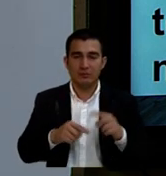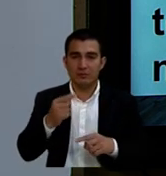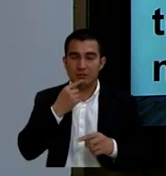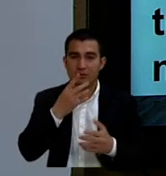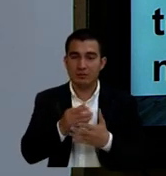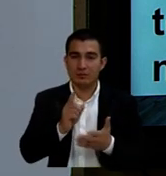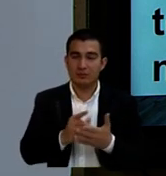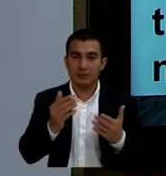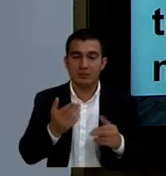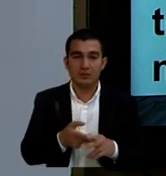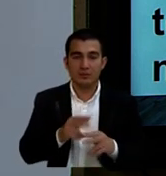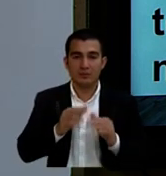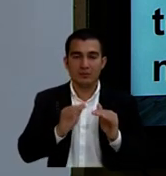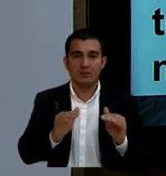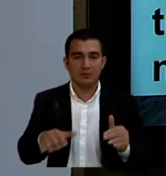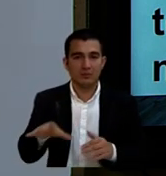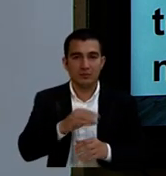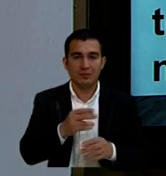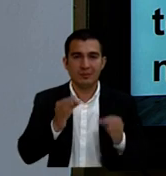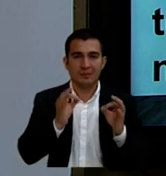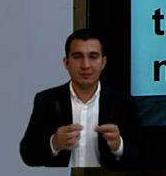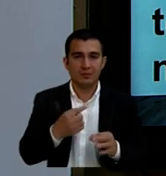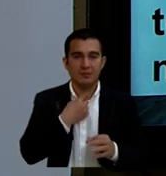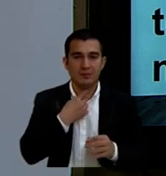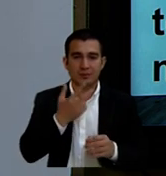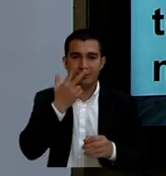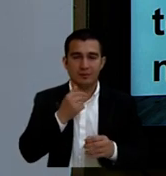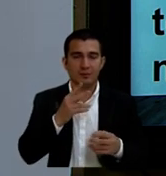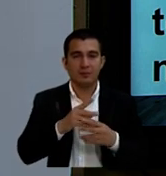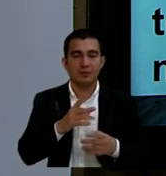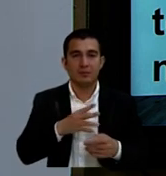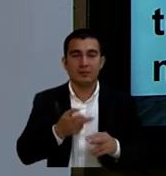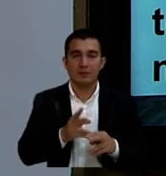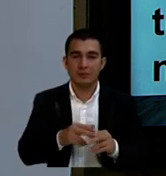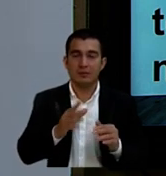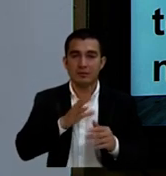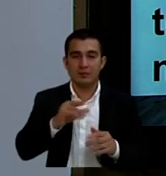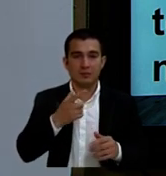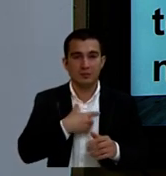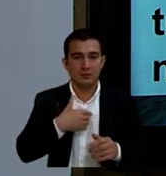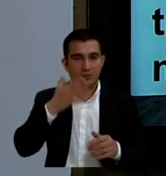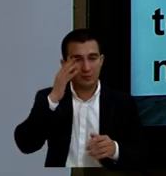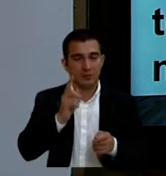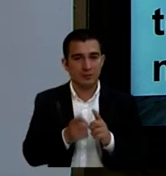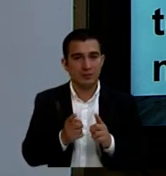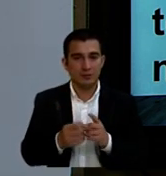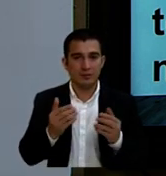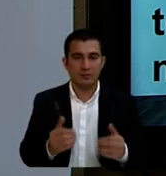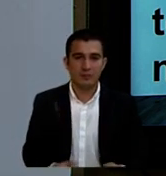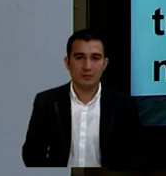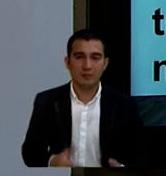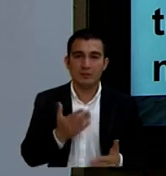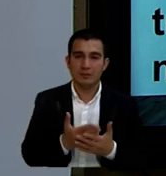vazifasi o'quvchilarda aynan to'g'ri nutq tuzish, ko'nikma va malakalarni shakllantirishdir.